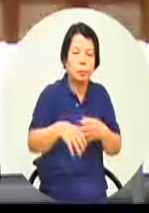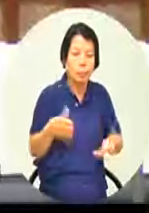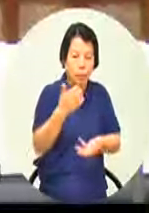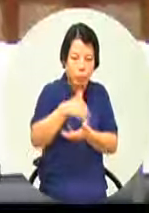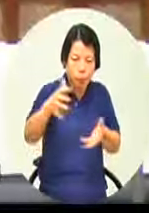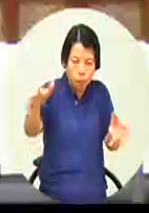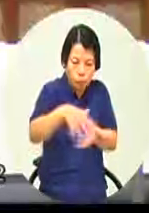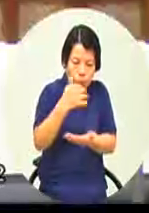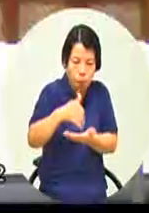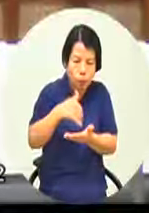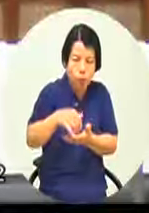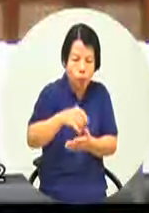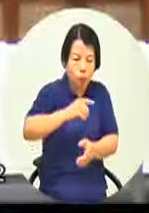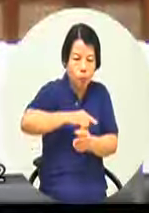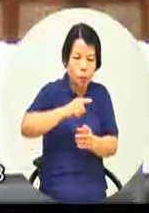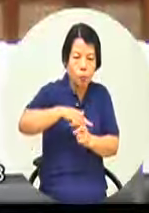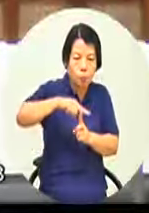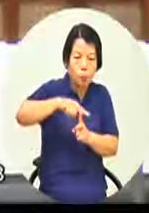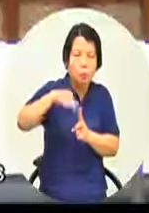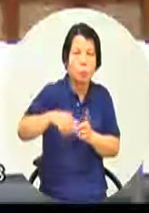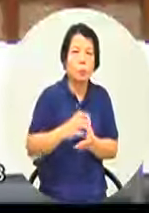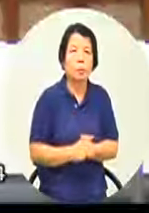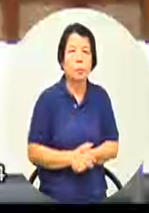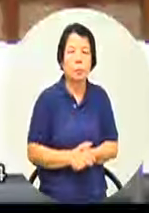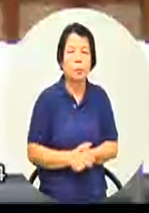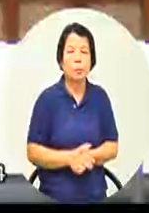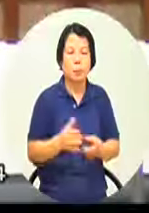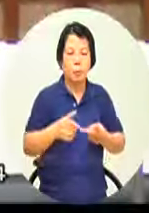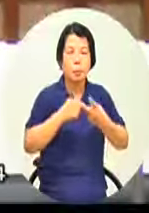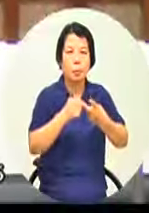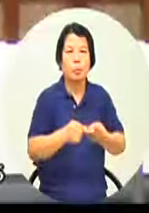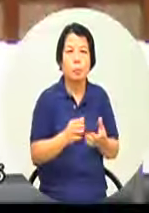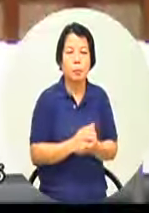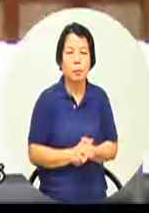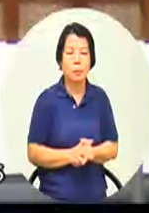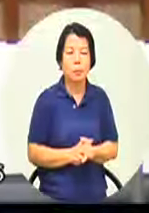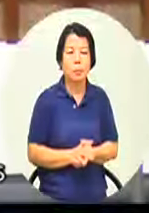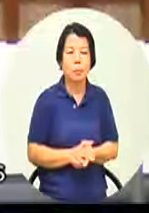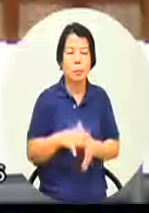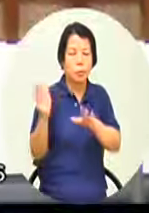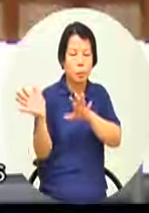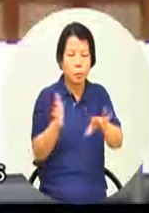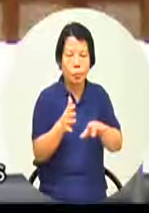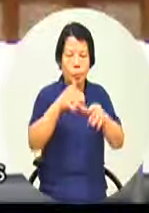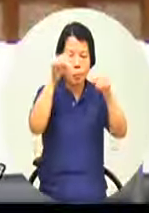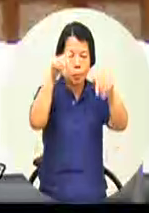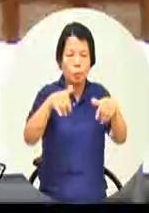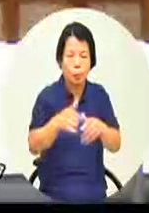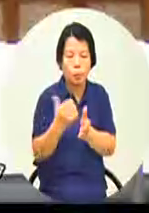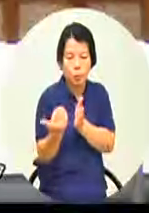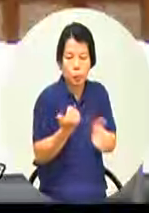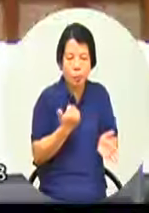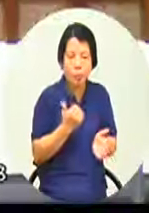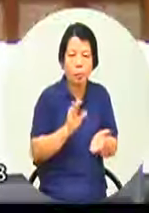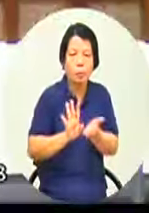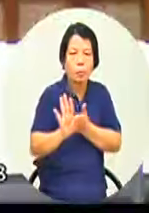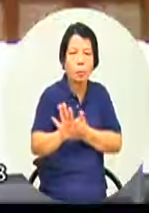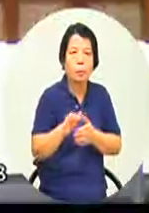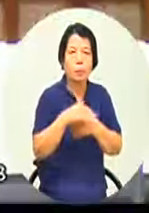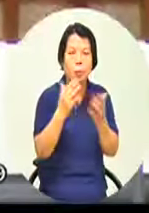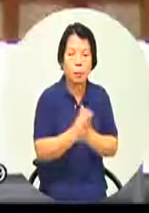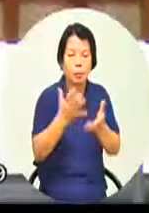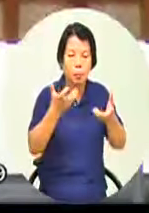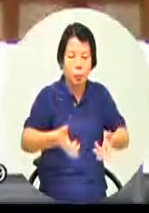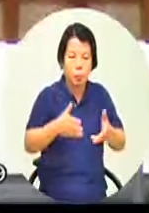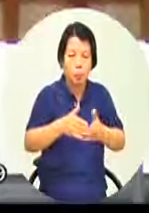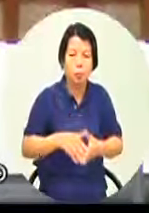采收量，如果做得到。第二，在风水灾之前的一天之后，我们在这个重